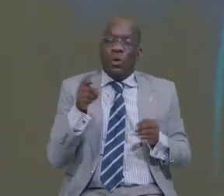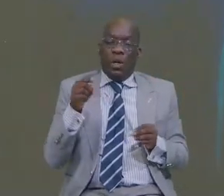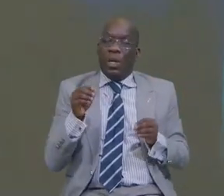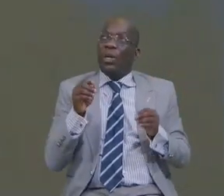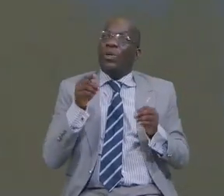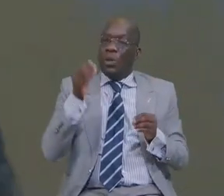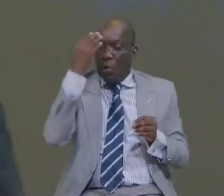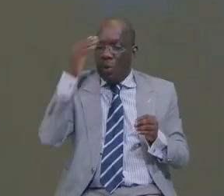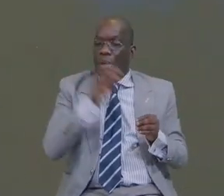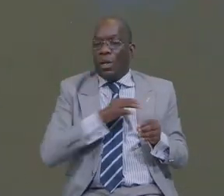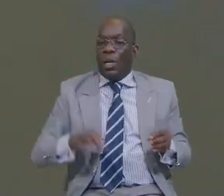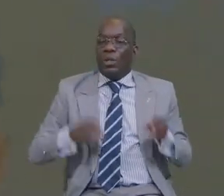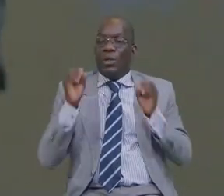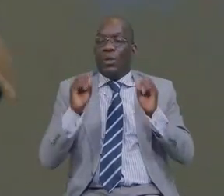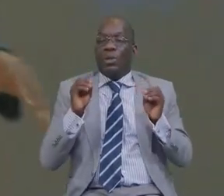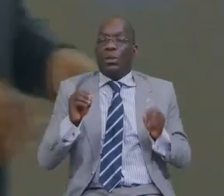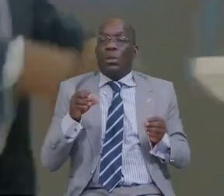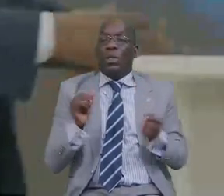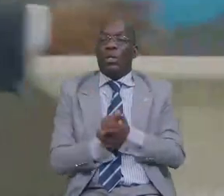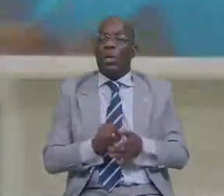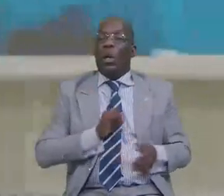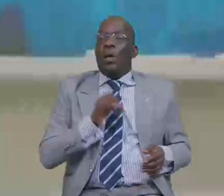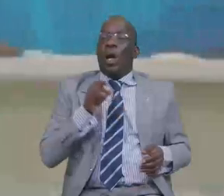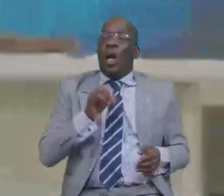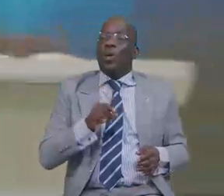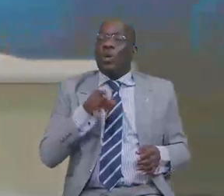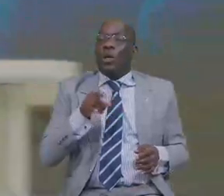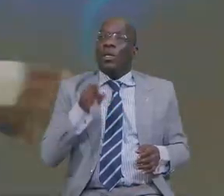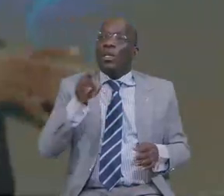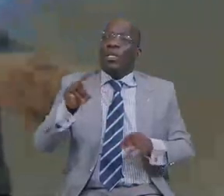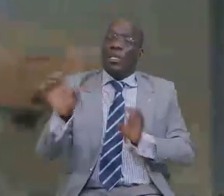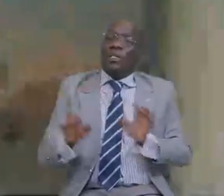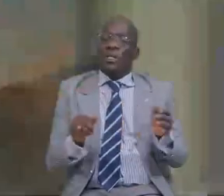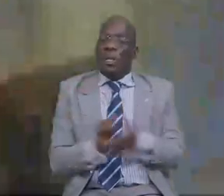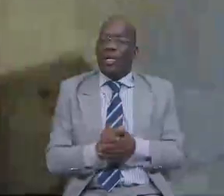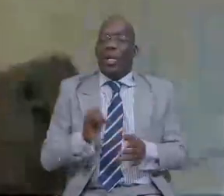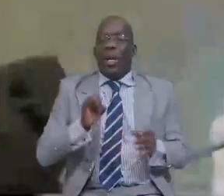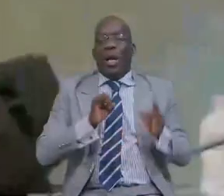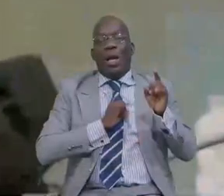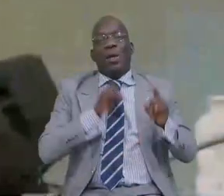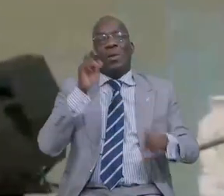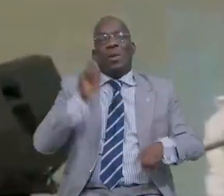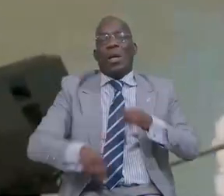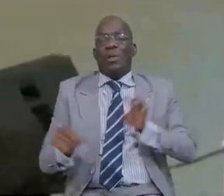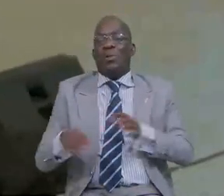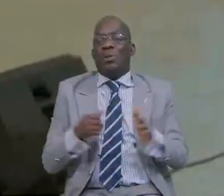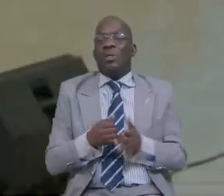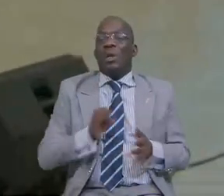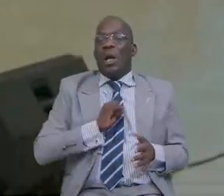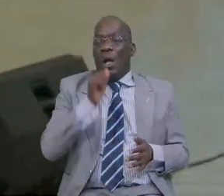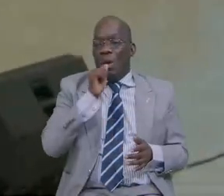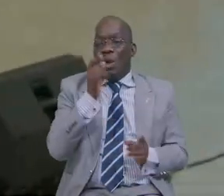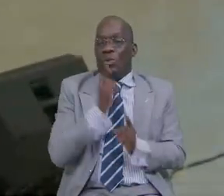enseigné ceci. Moi, je suis son suiveur, je ne peux pas le faire. Il l'a fait. Ah, moi, je ne peux pas, je suis seulement